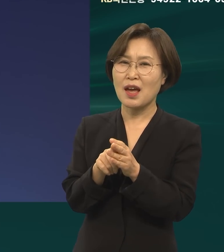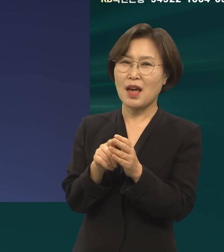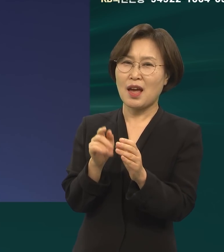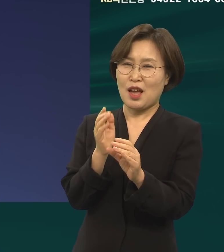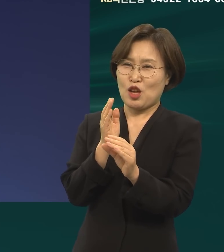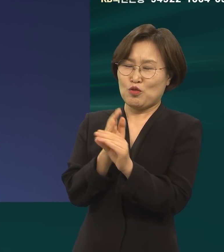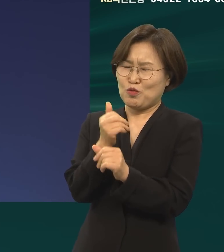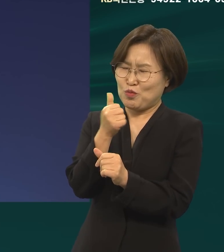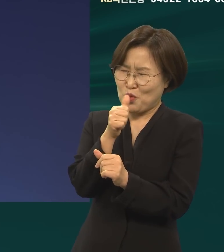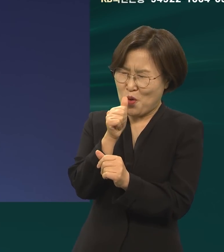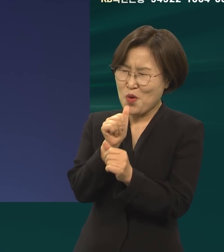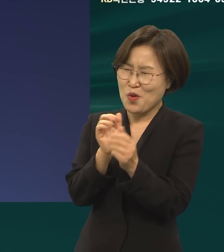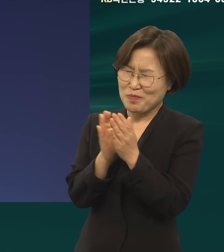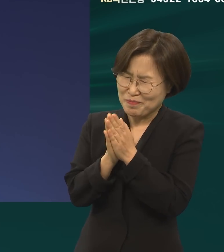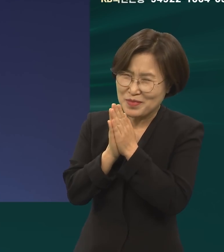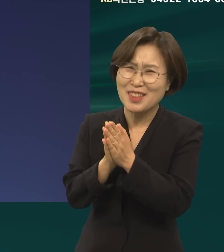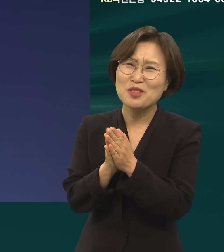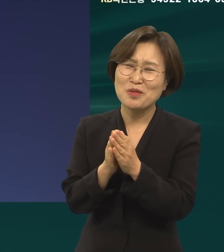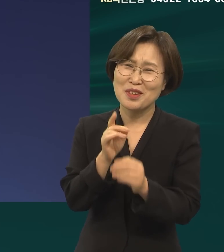좀 믿어달라고.